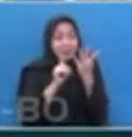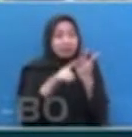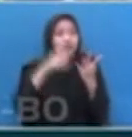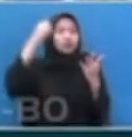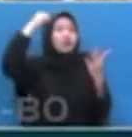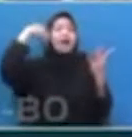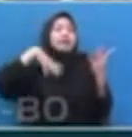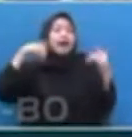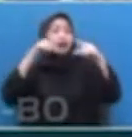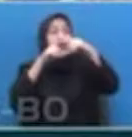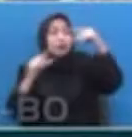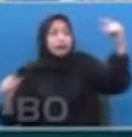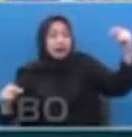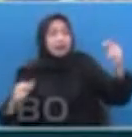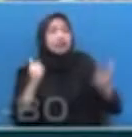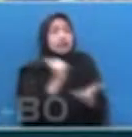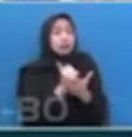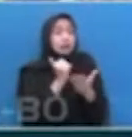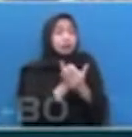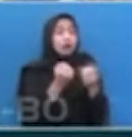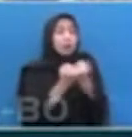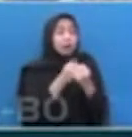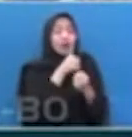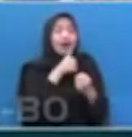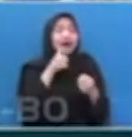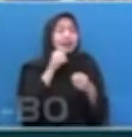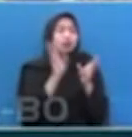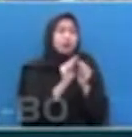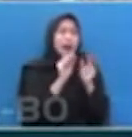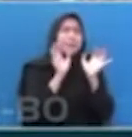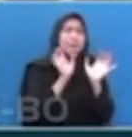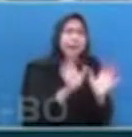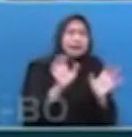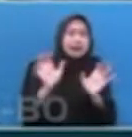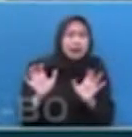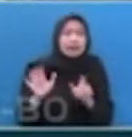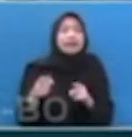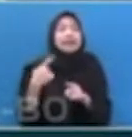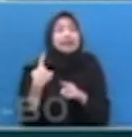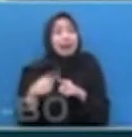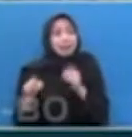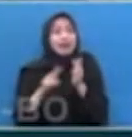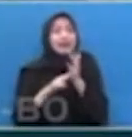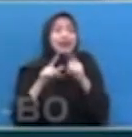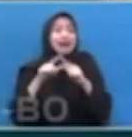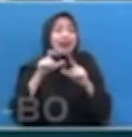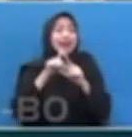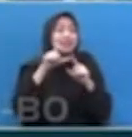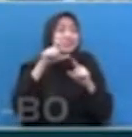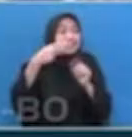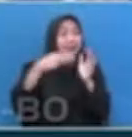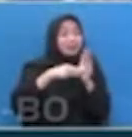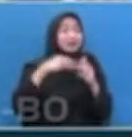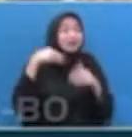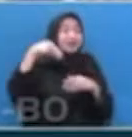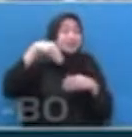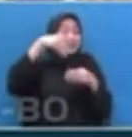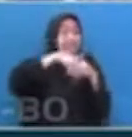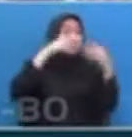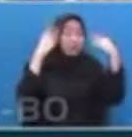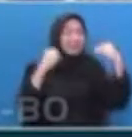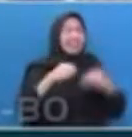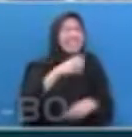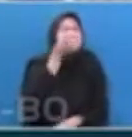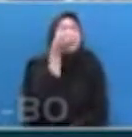partai nasionalis tersebut. Kata Burhanuddin Muhtadi, saat Pilpres 2019, suara Nasdem cukup rendah di wilayah-wilayah